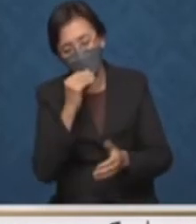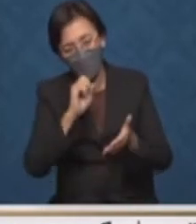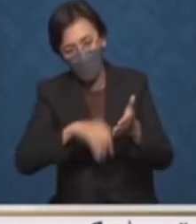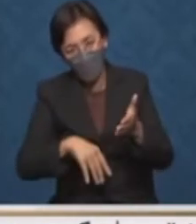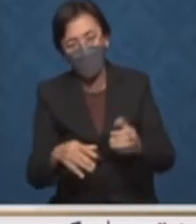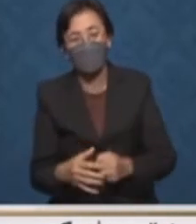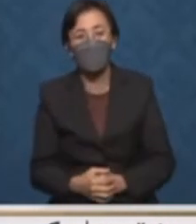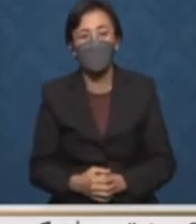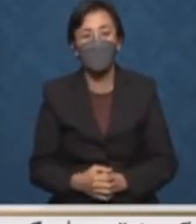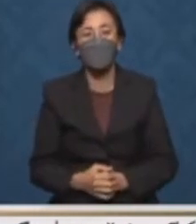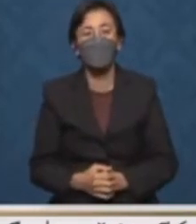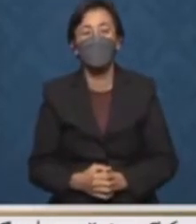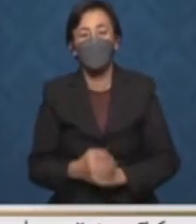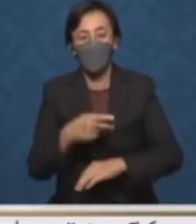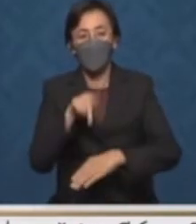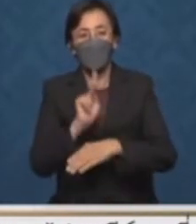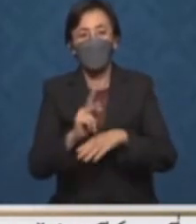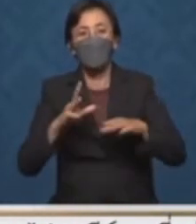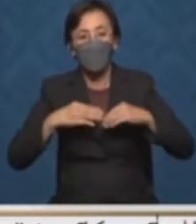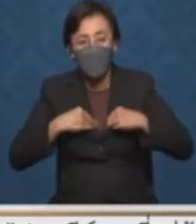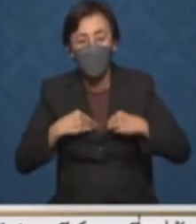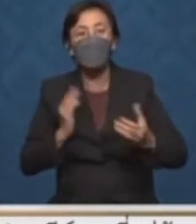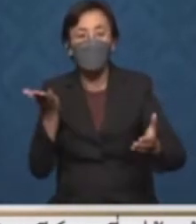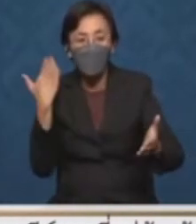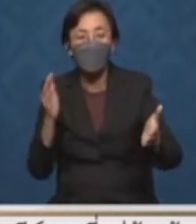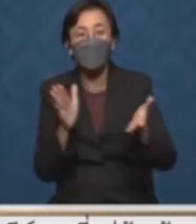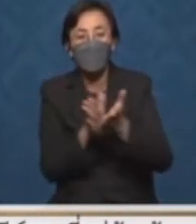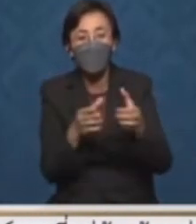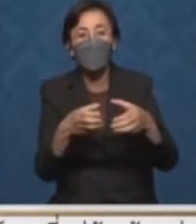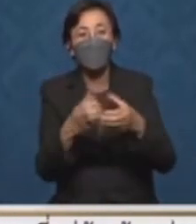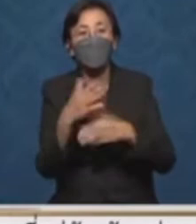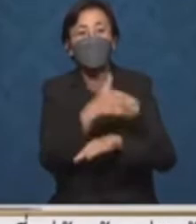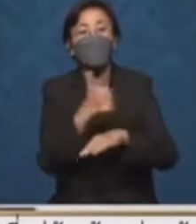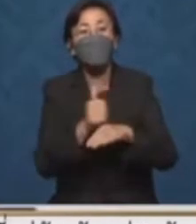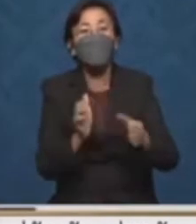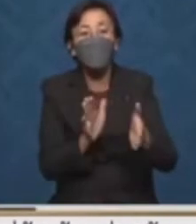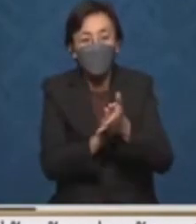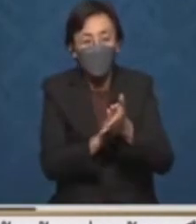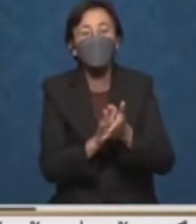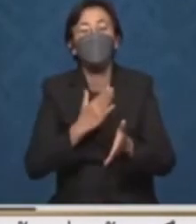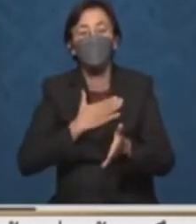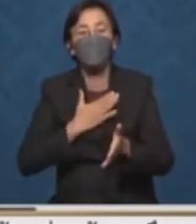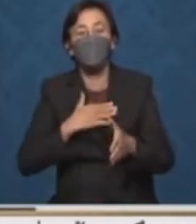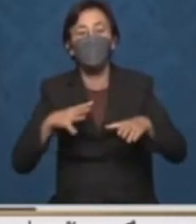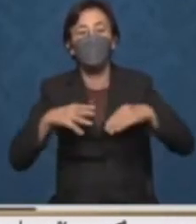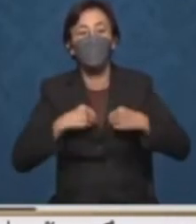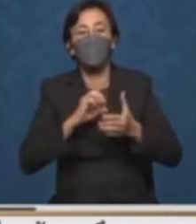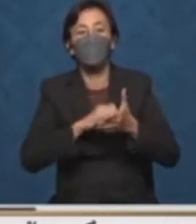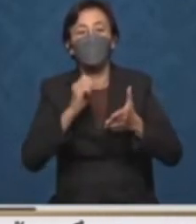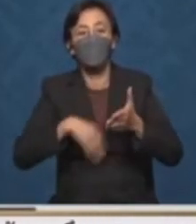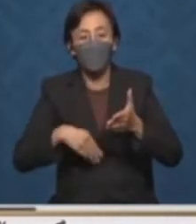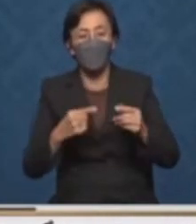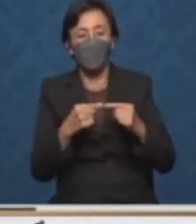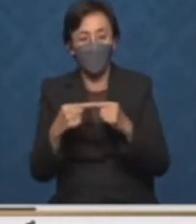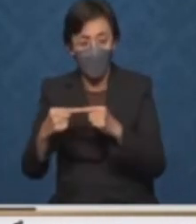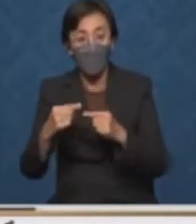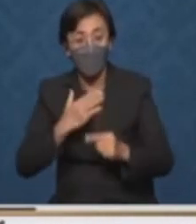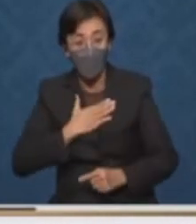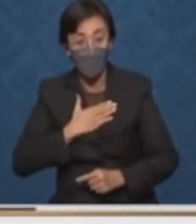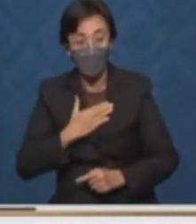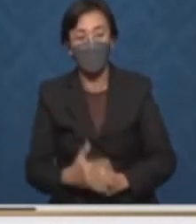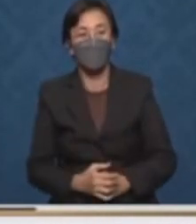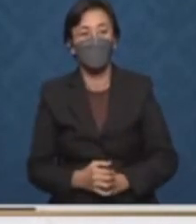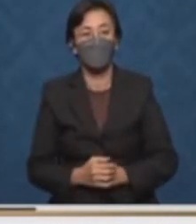มด้วยความเคารพท่านประธานครับเพราะว่าผมลูกพักเก่าท่านประธานครับผมขออนุญาตต่อเลยครับ เชิญต ่อท่านประธาน